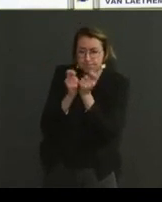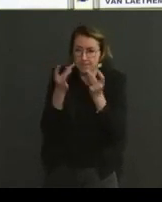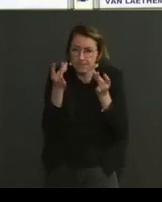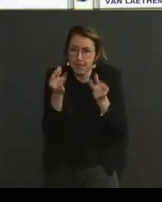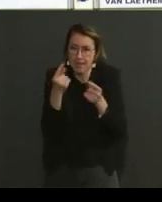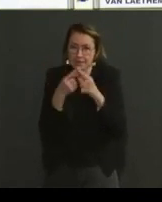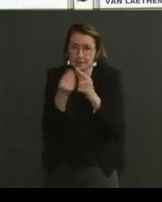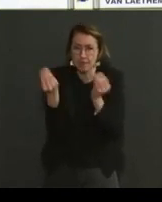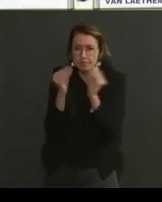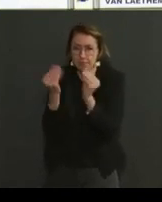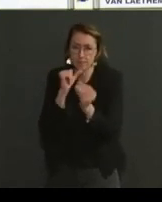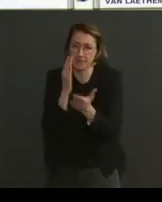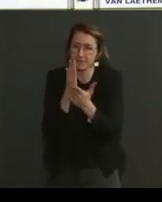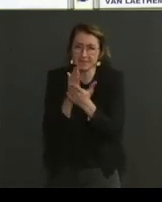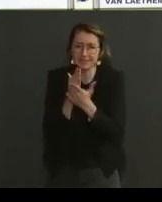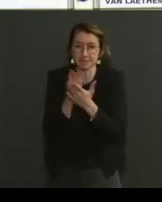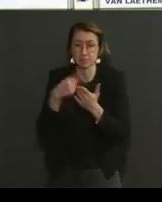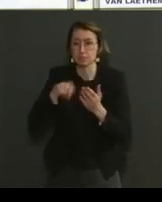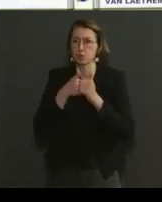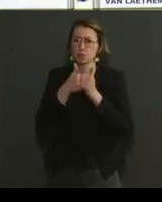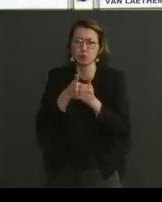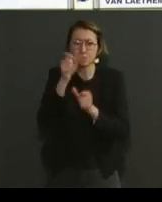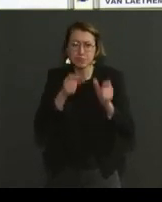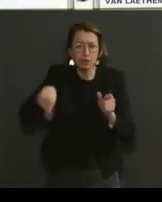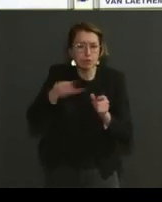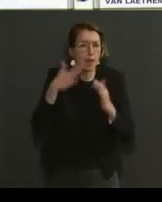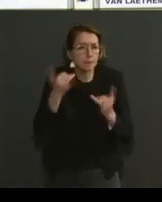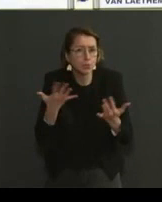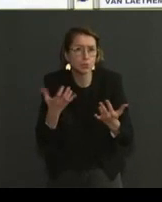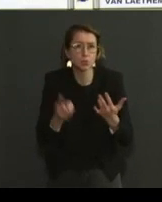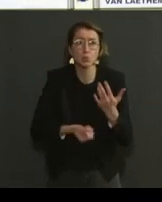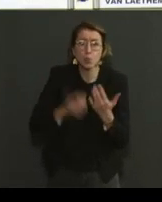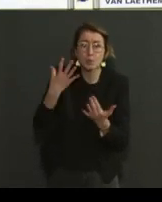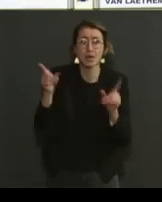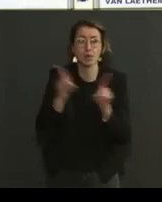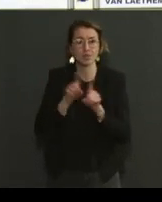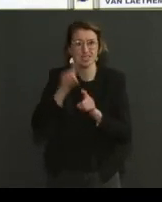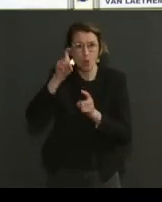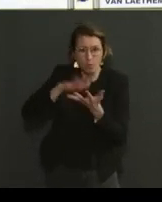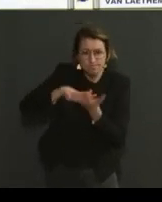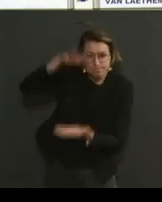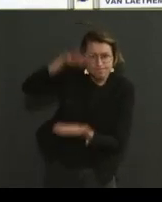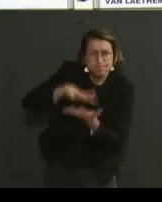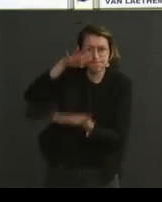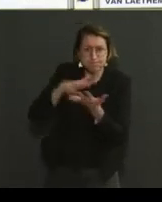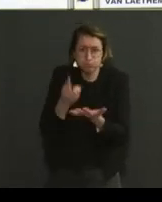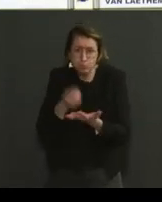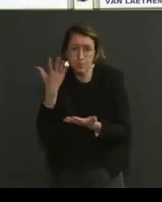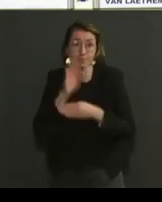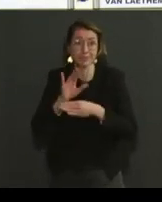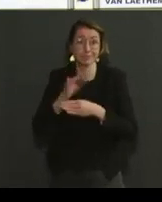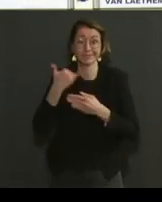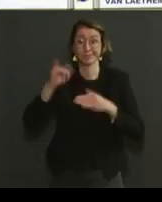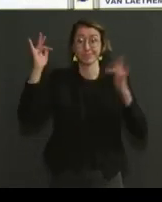nombre d'habitants de la région, entre autres par rapport au volume d'eau qui sont analysés en fonction des puits, par exemple, qui peuvent plus ou